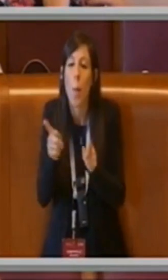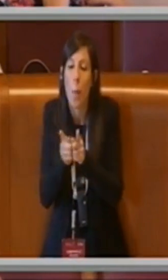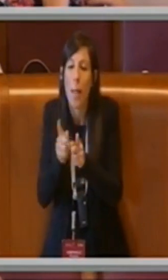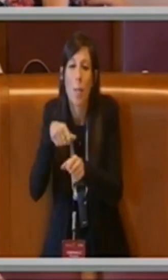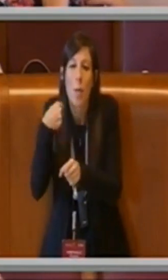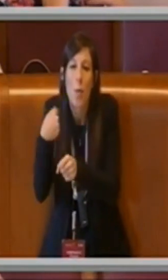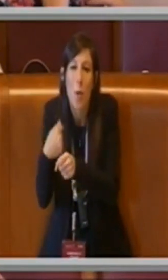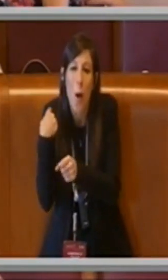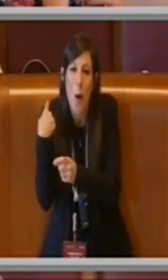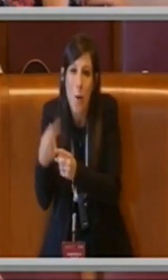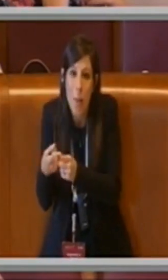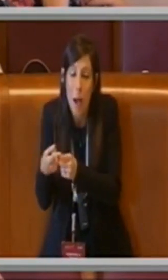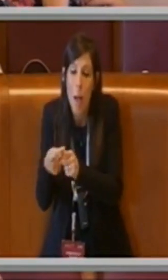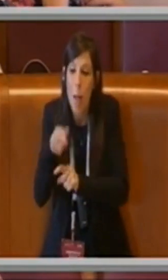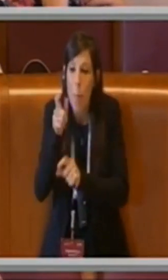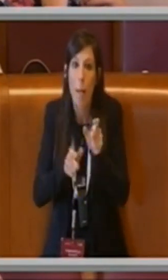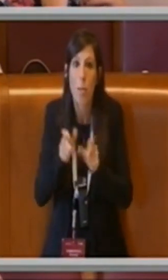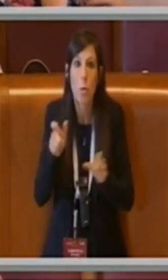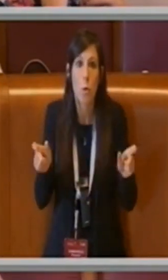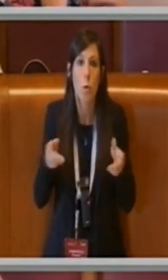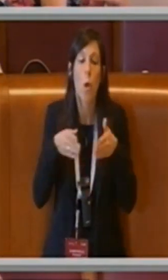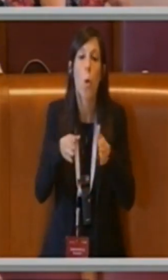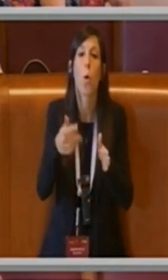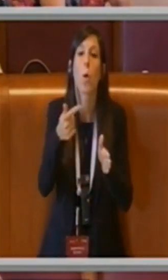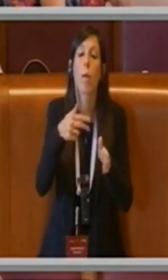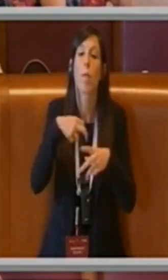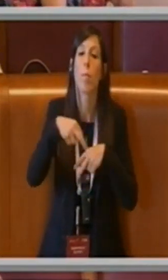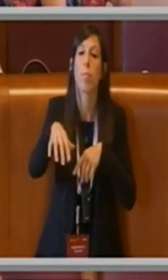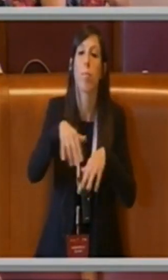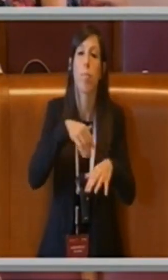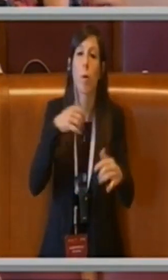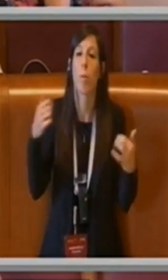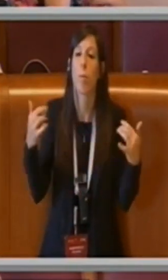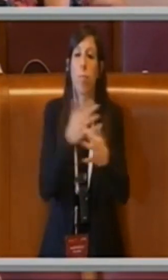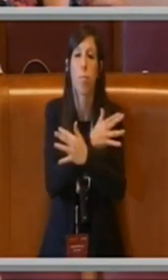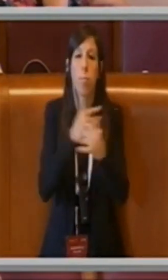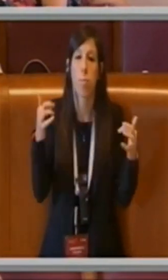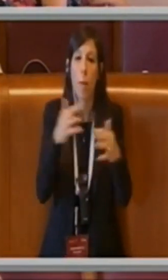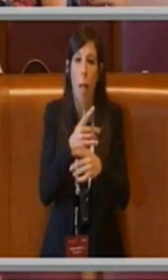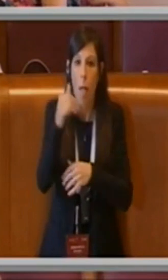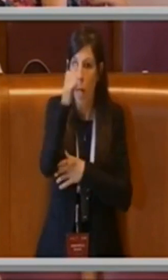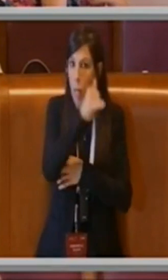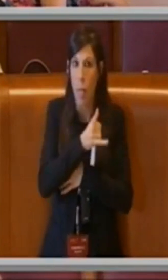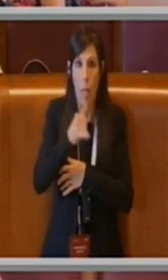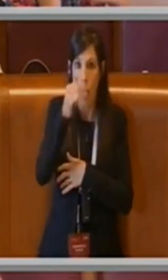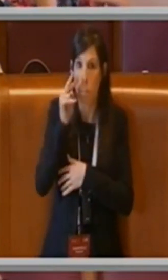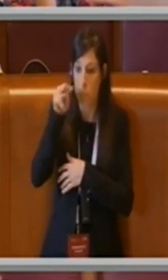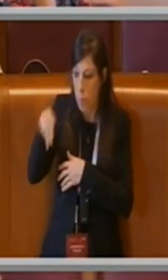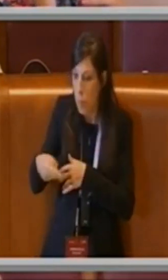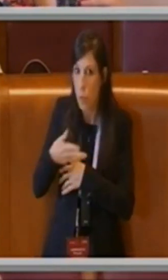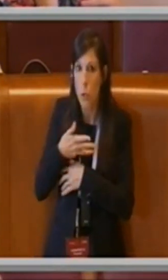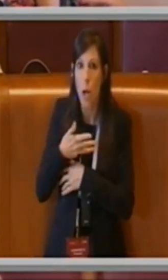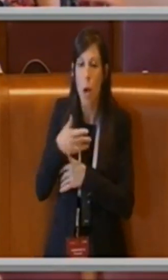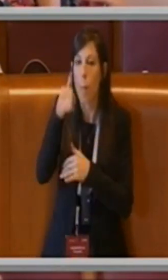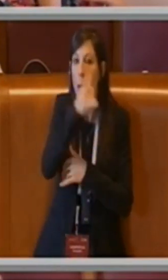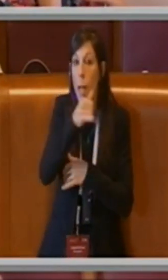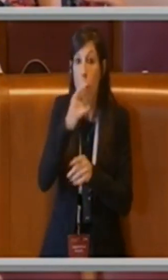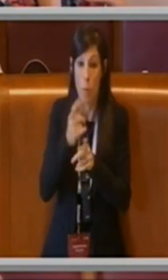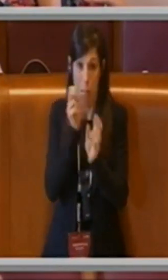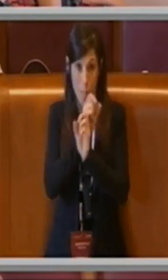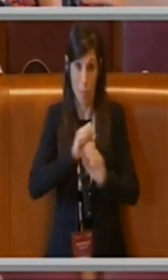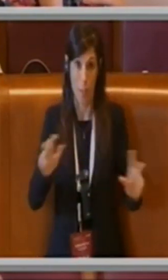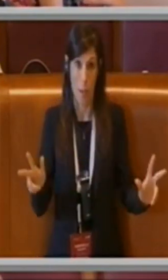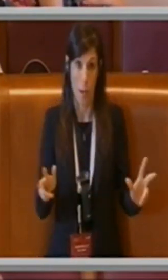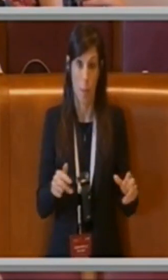di turisti che passano per il Lungotevere non si accorgono neanche della realtà che dista pochi metri da loro. Quindi